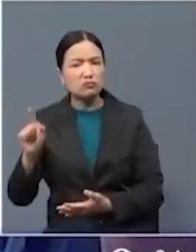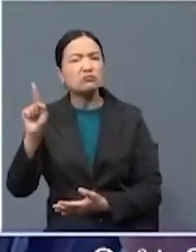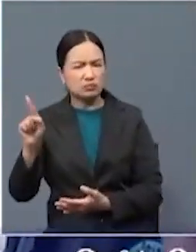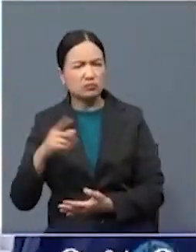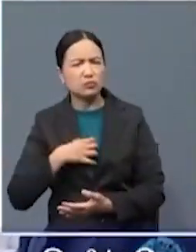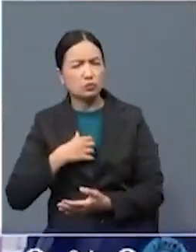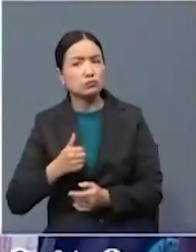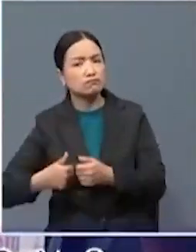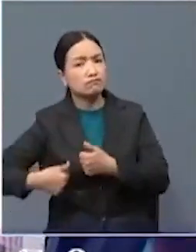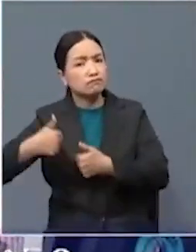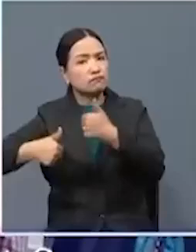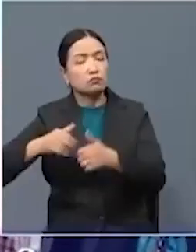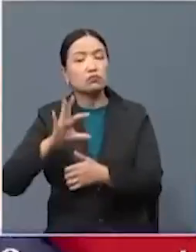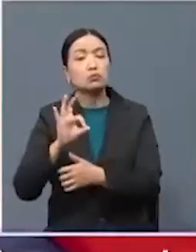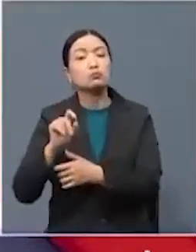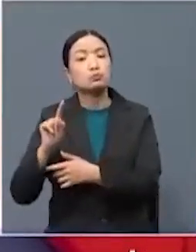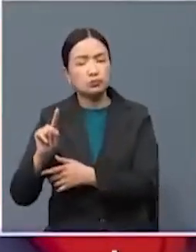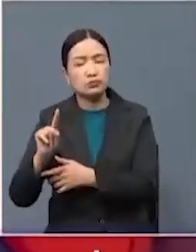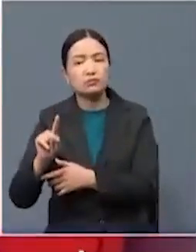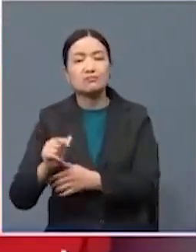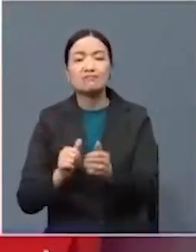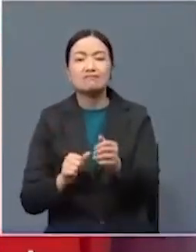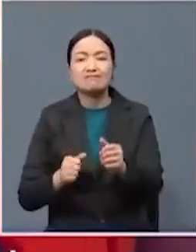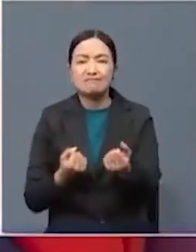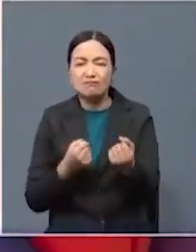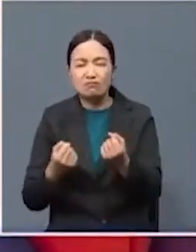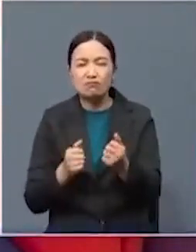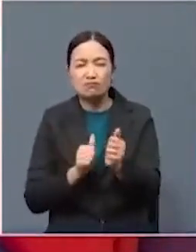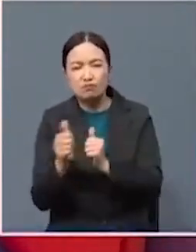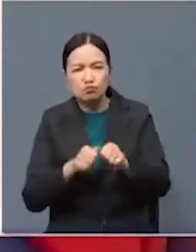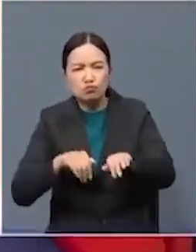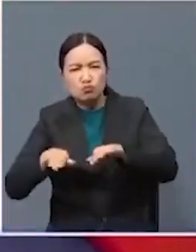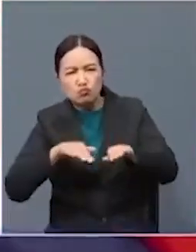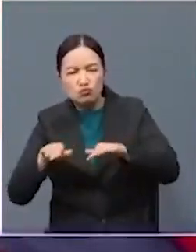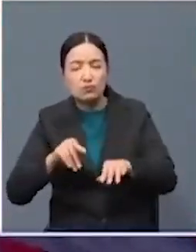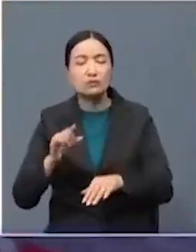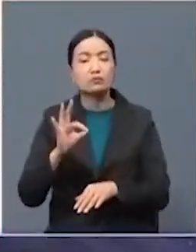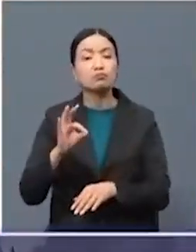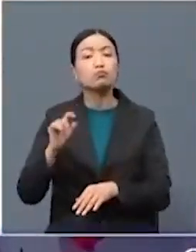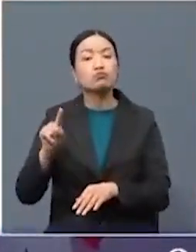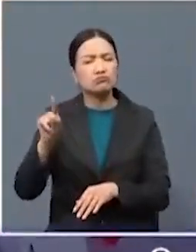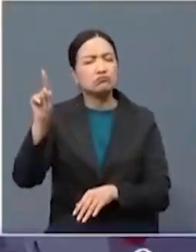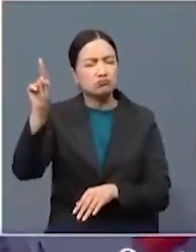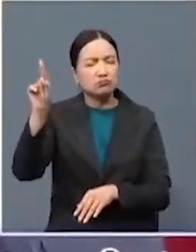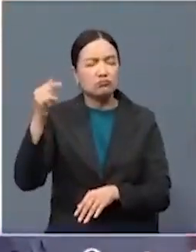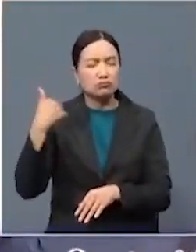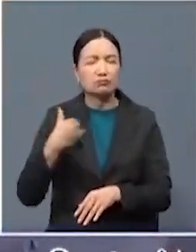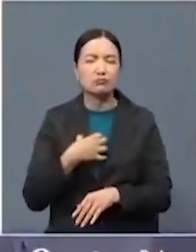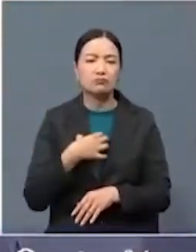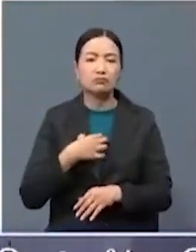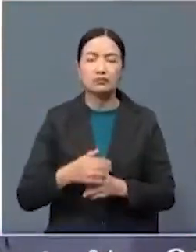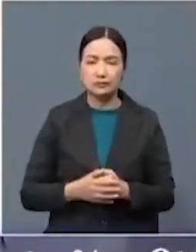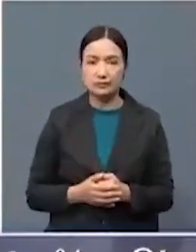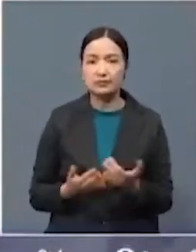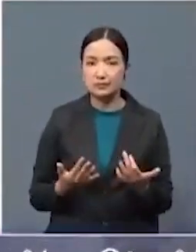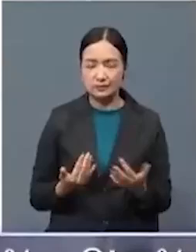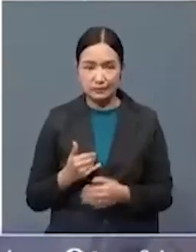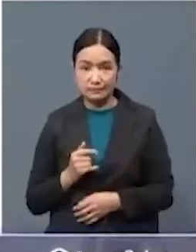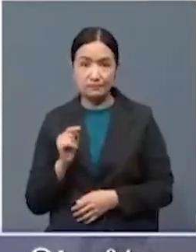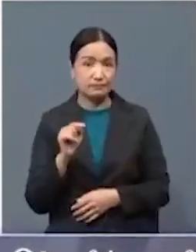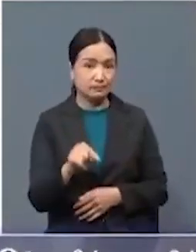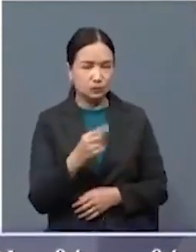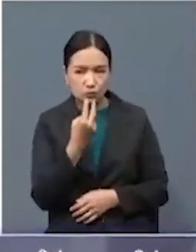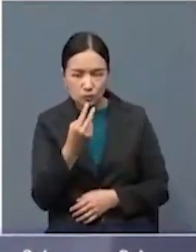อยากจะให้มีการแข่งขัน F1ในประเทศไทยเหมือนกันเพื่อเป็นการกระตุ้นการท่องเที่ยวท่านก็ลงพื้นที่ไปนะคะบอกว่าเดี๋ยวจะลงพื้น